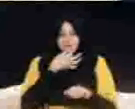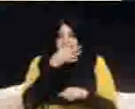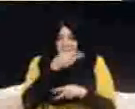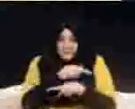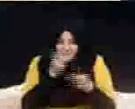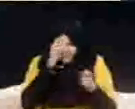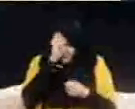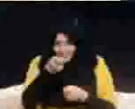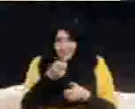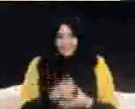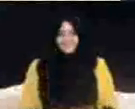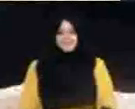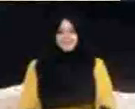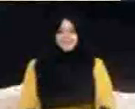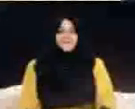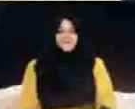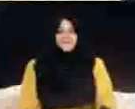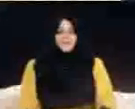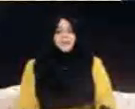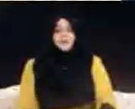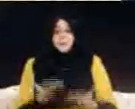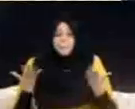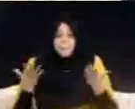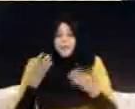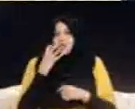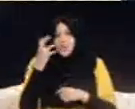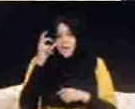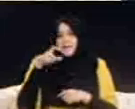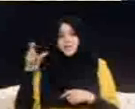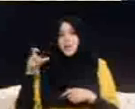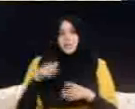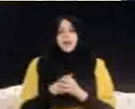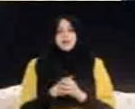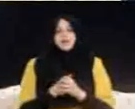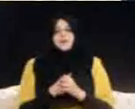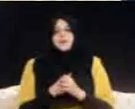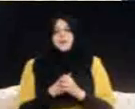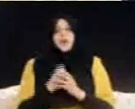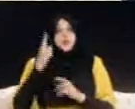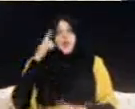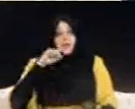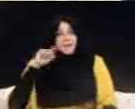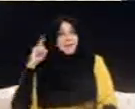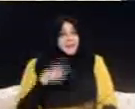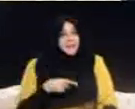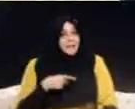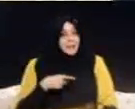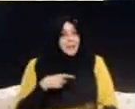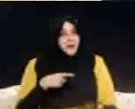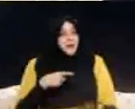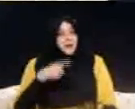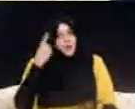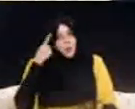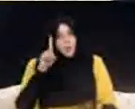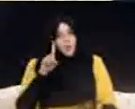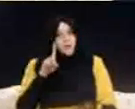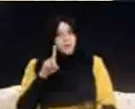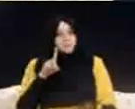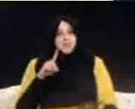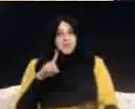لغة الإشارة. إذن أيها الأحباب الكرام، جاء الأمر الإلهي بتزكية